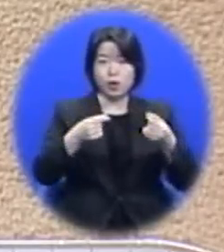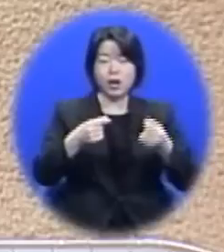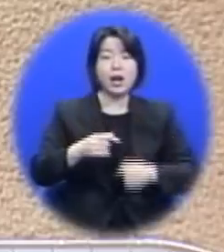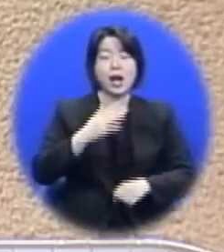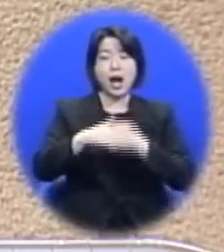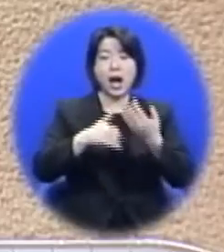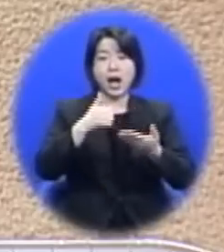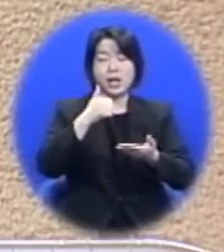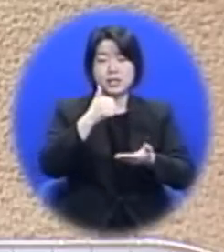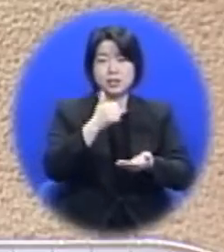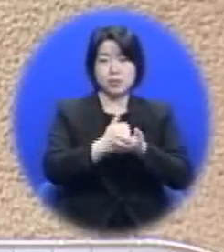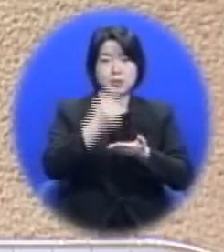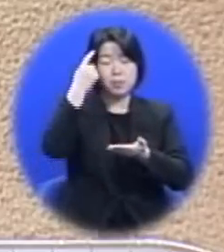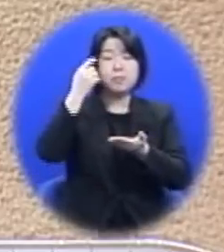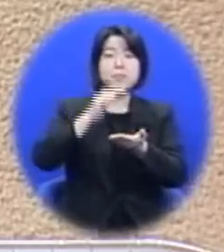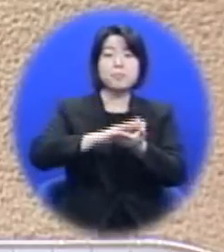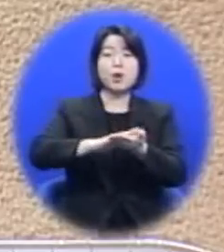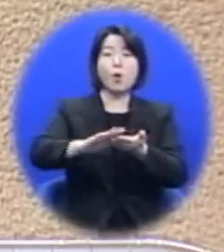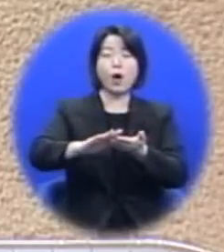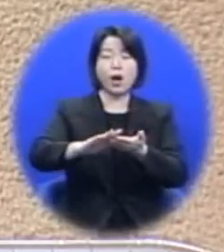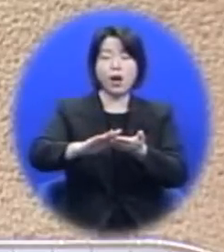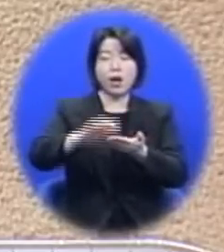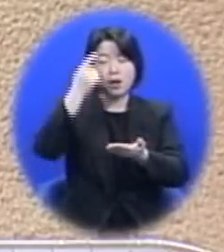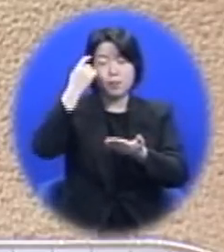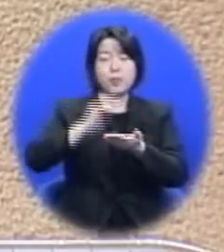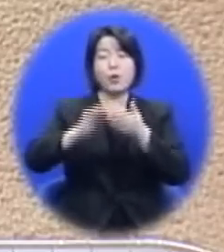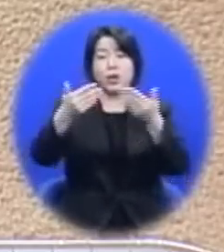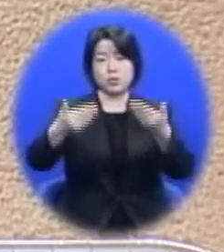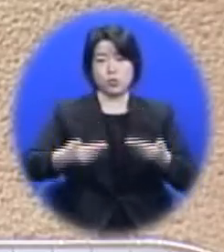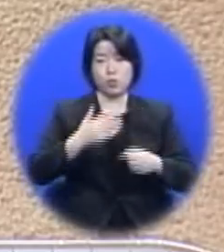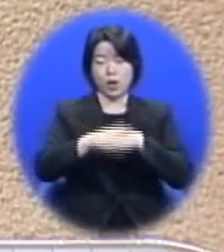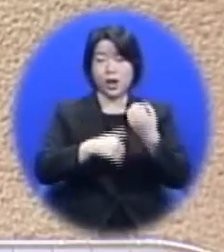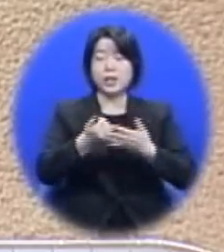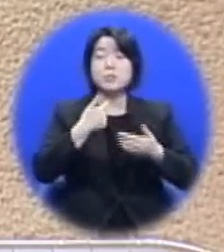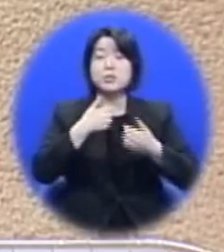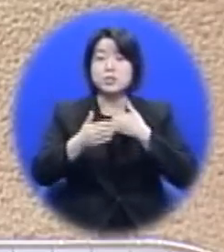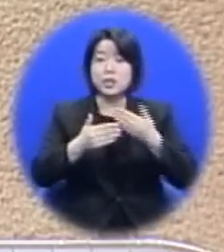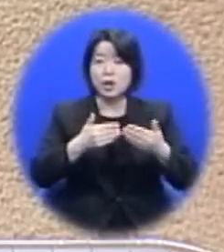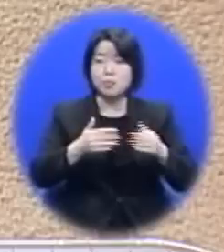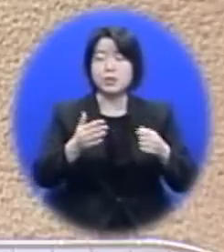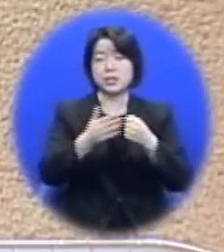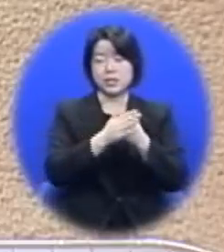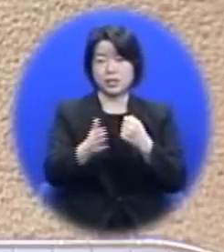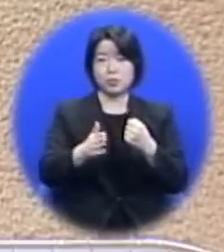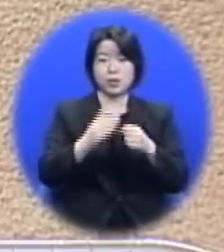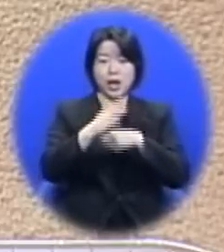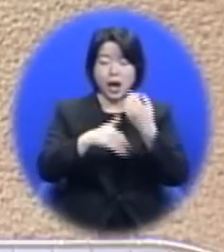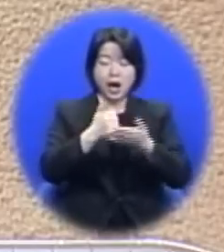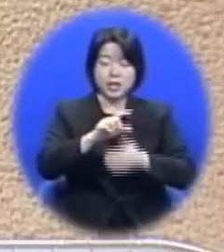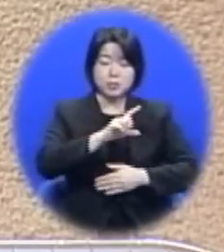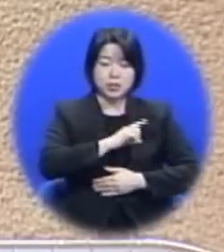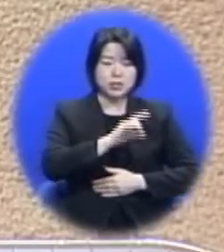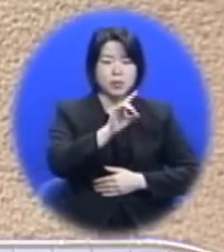평화를 주시는 분이시구나. 하나님을 체험하니까 하나님의 이름이 하나씩 하나씩 알게 되는